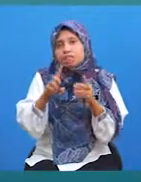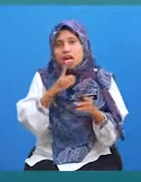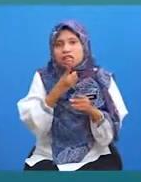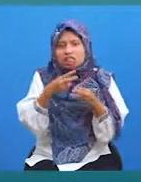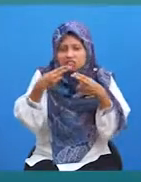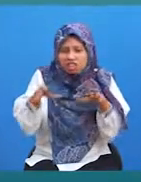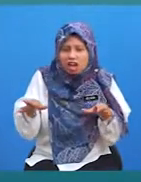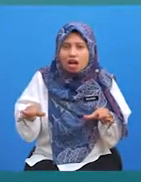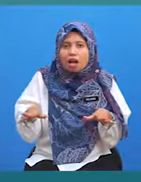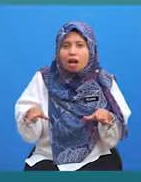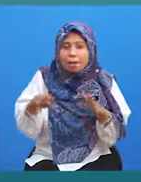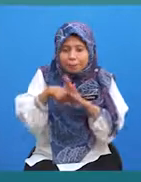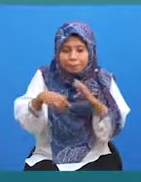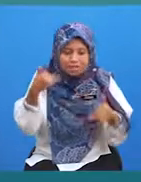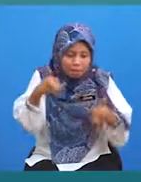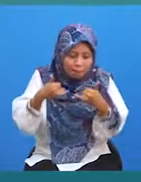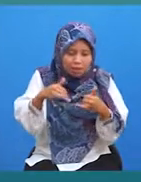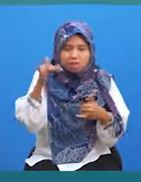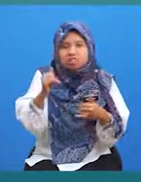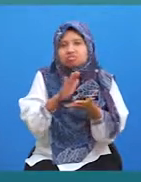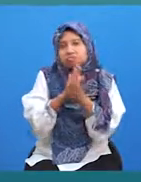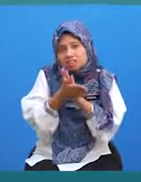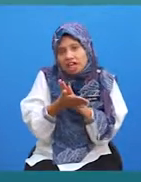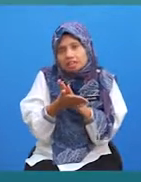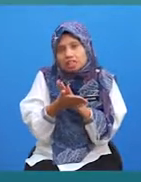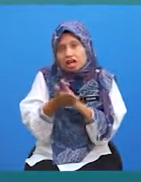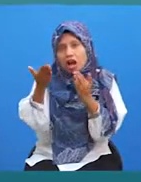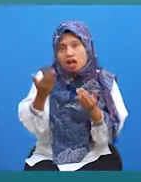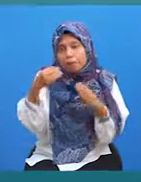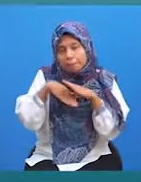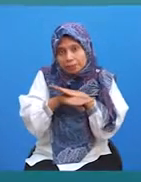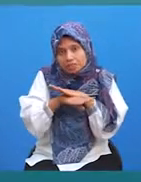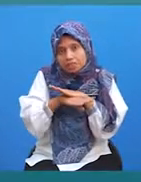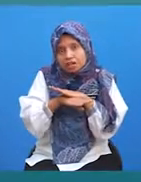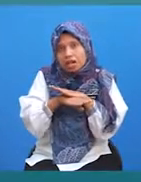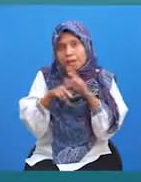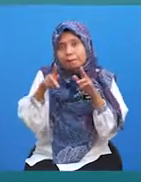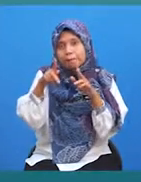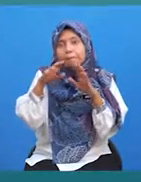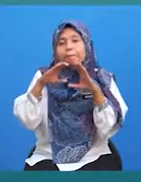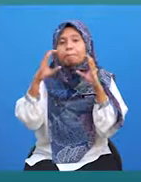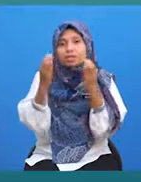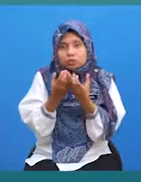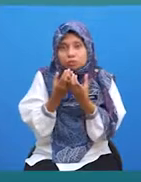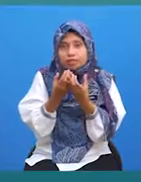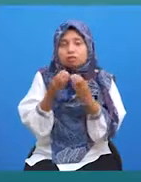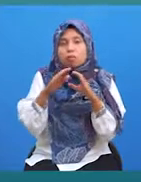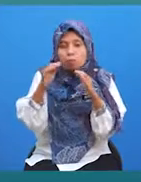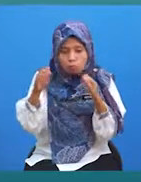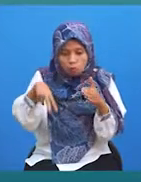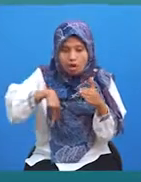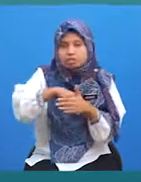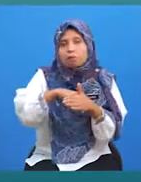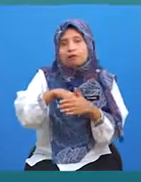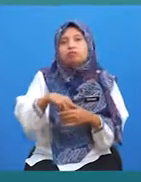kehilangan pemain yang menjadi harapan dalam pasukan bola sepak sekolah. Peribahasa